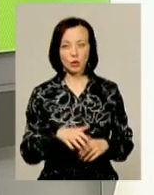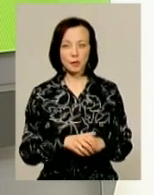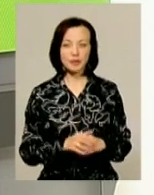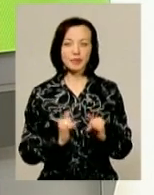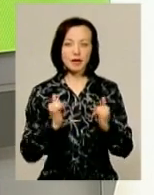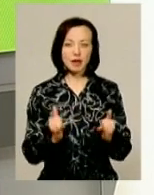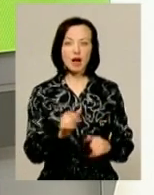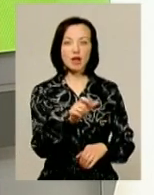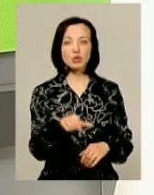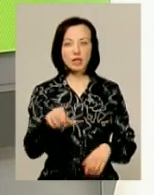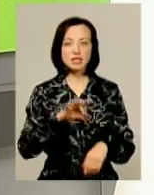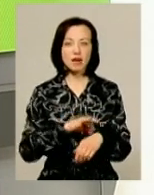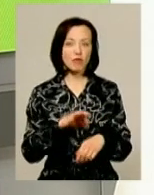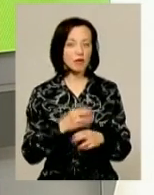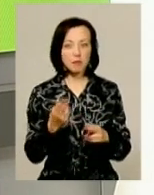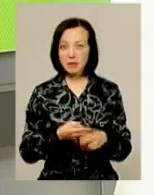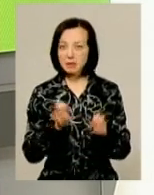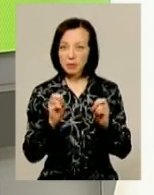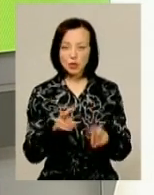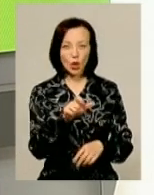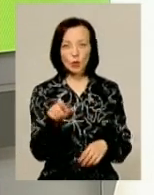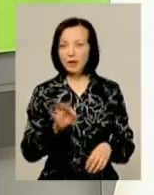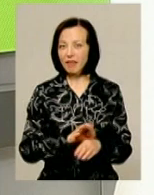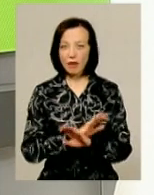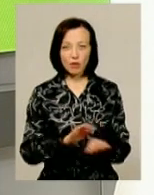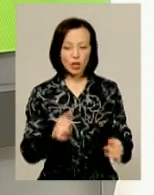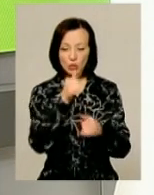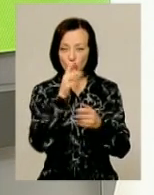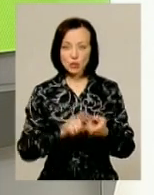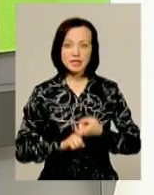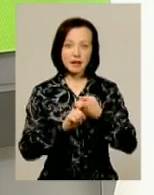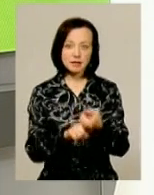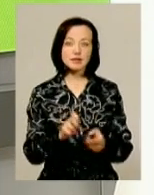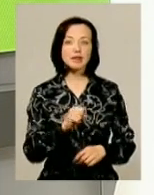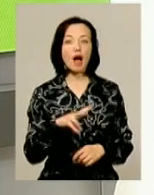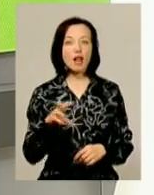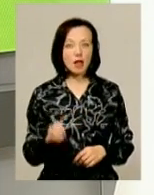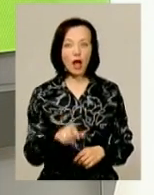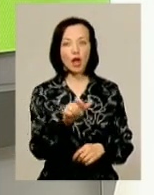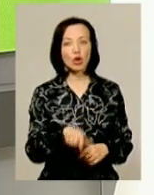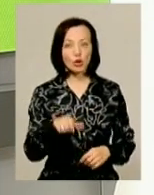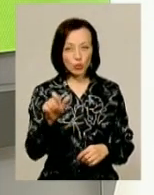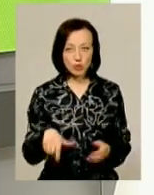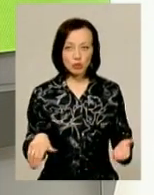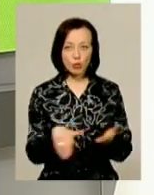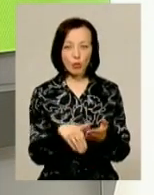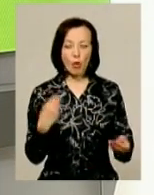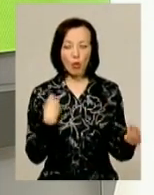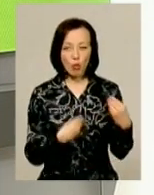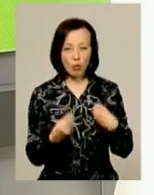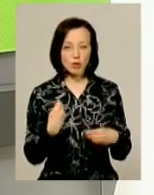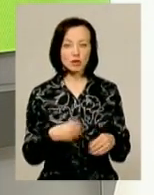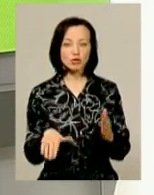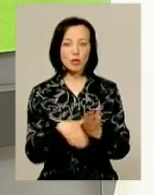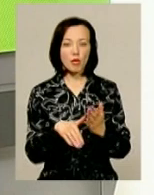Для людей захворювання безпечне. Люди не хворіють, вони не можуть заразитися, але люди з допомогою одягу, з